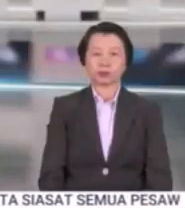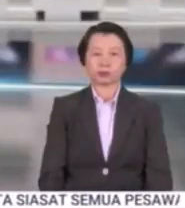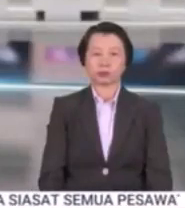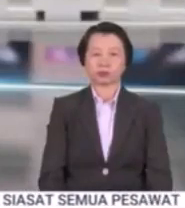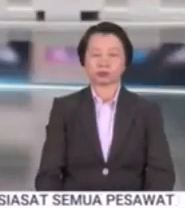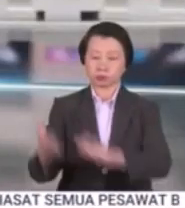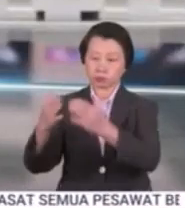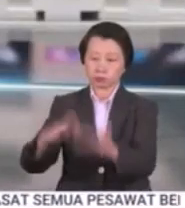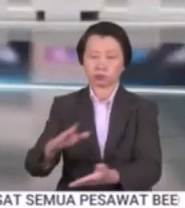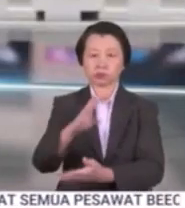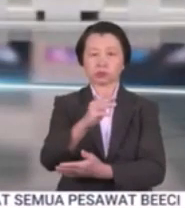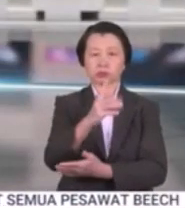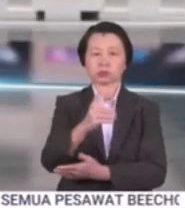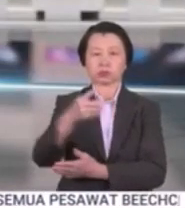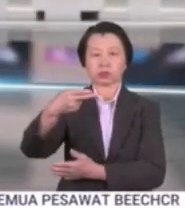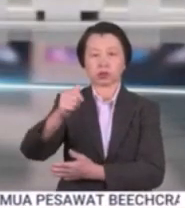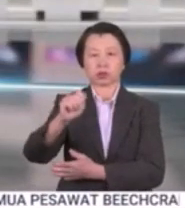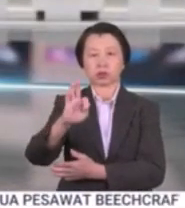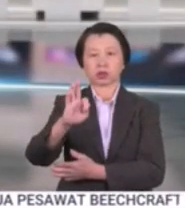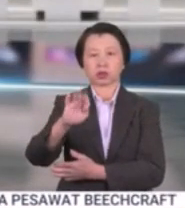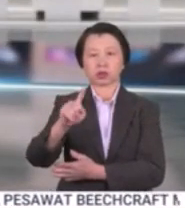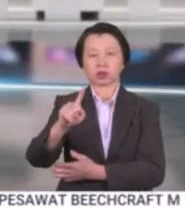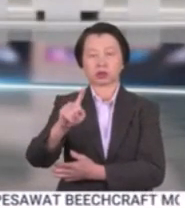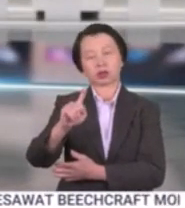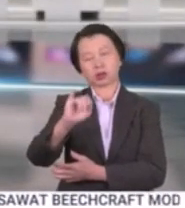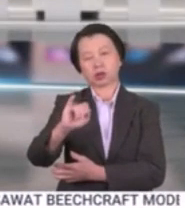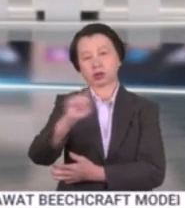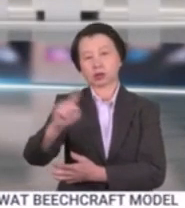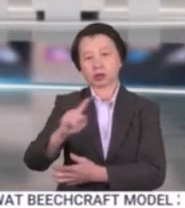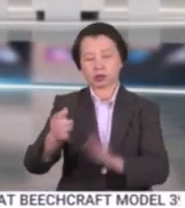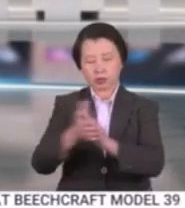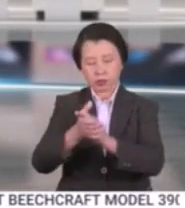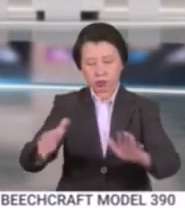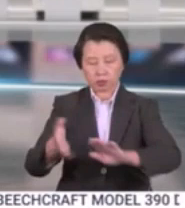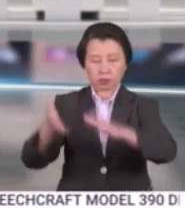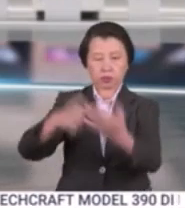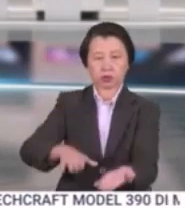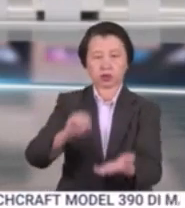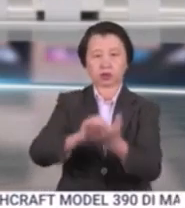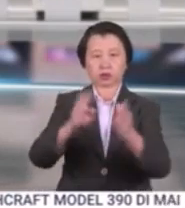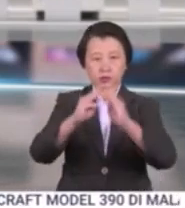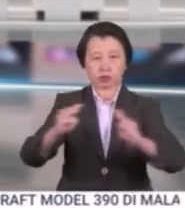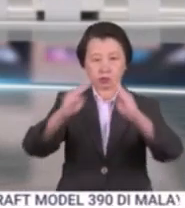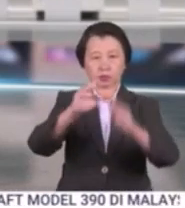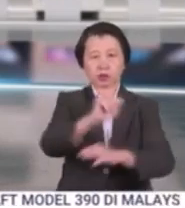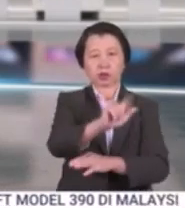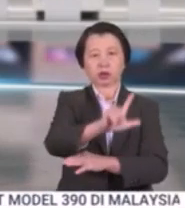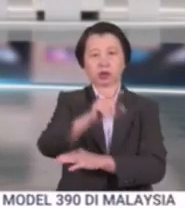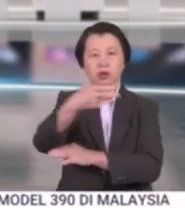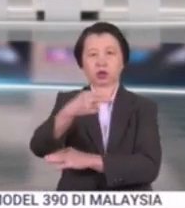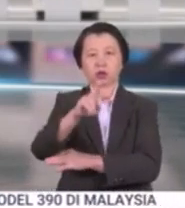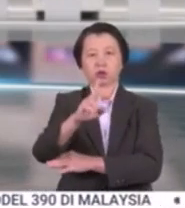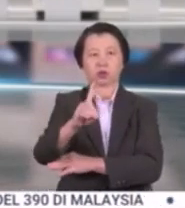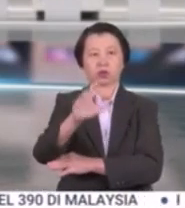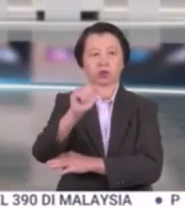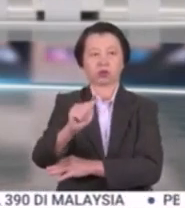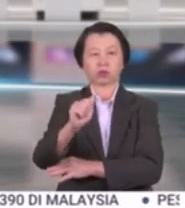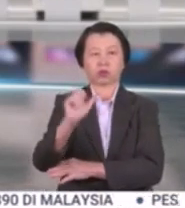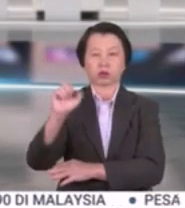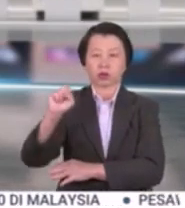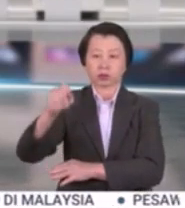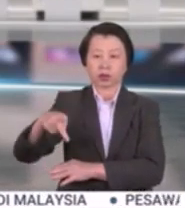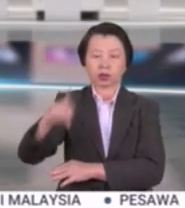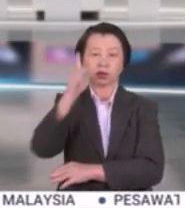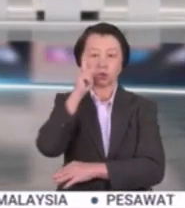allahiraham Mohammad Hafiz selamat dikebumikan di tanah perkuburan masjid al-huda Kampung jerong sungai petani